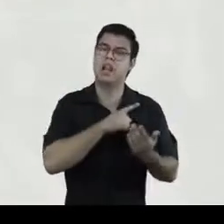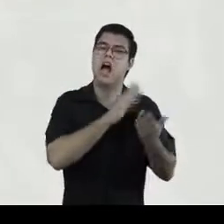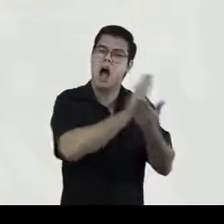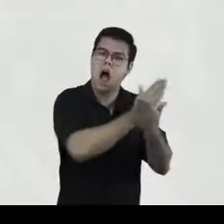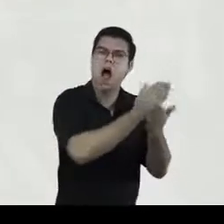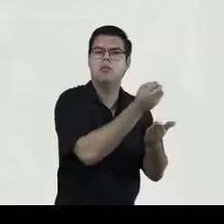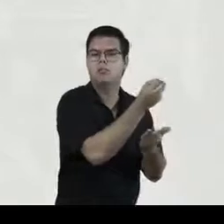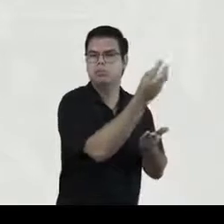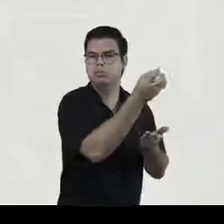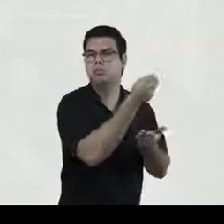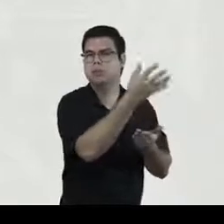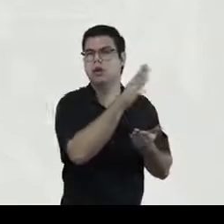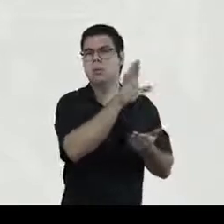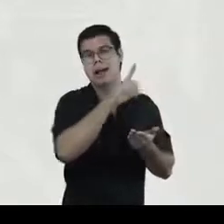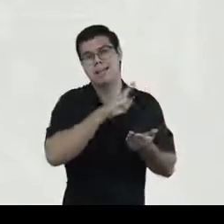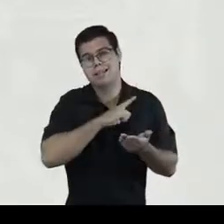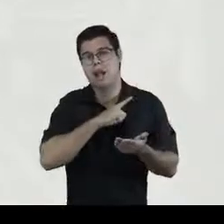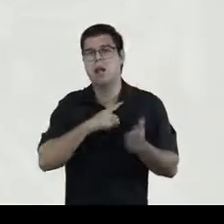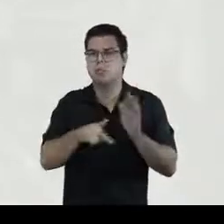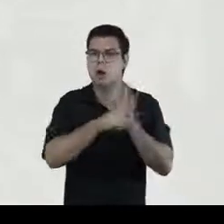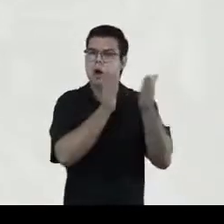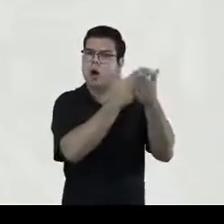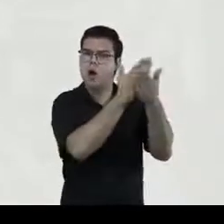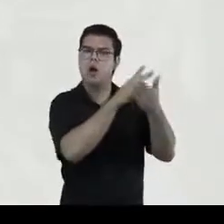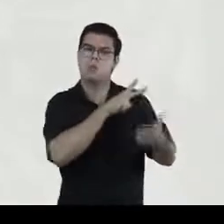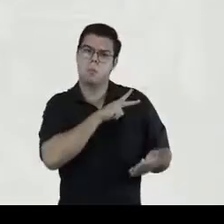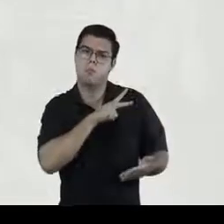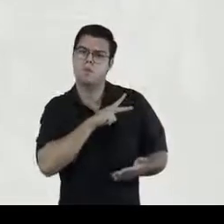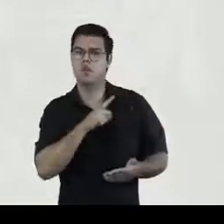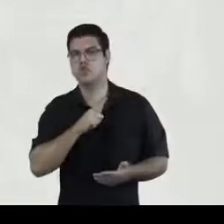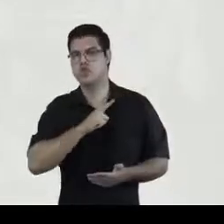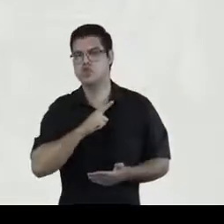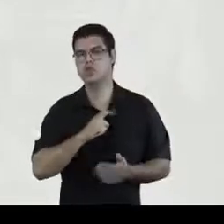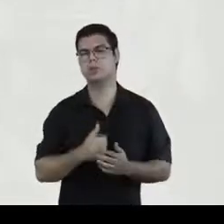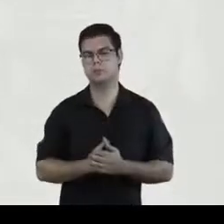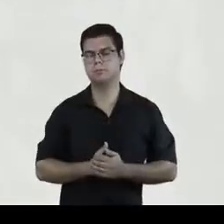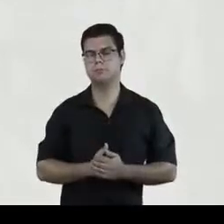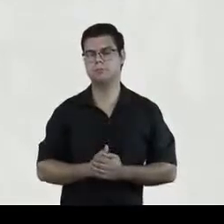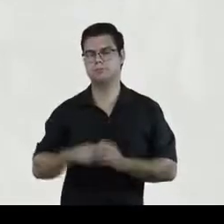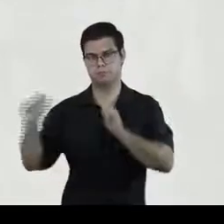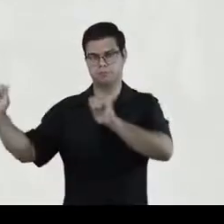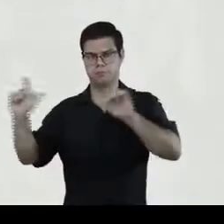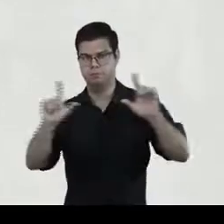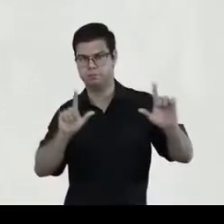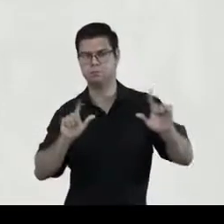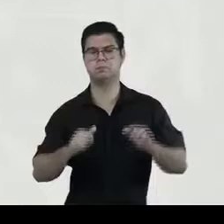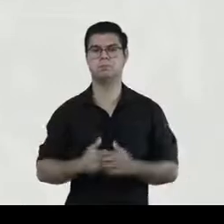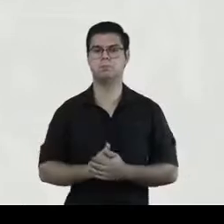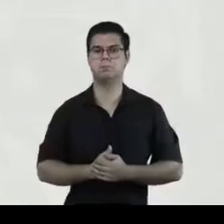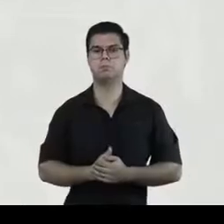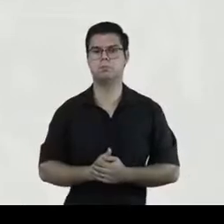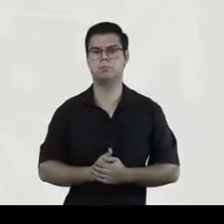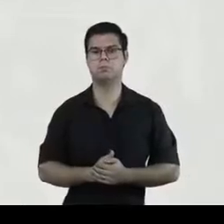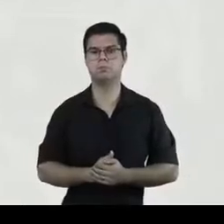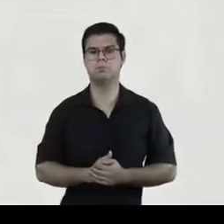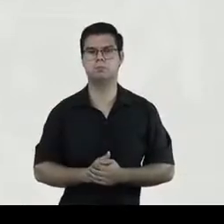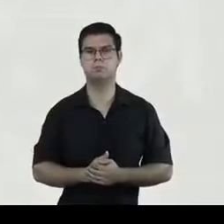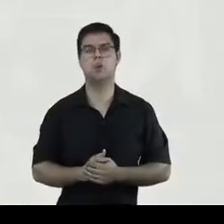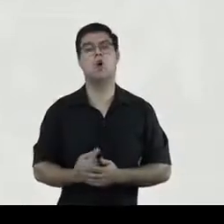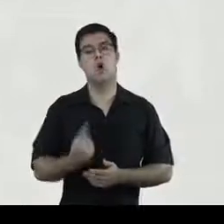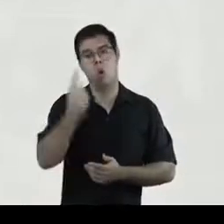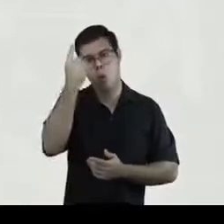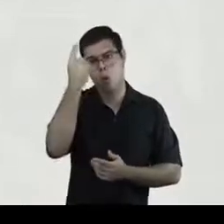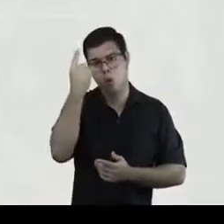Et, diapositive suivante, nous en avons vu passer un en vente suivante